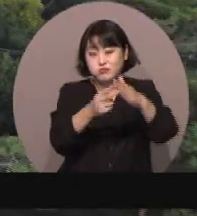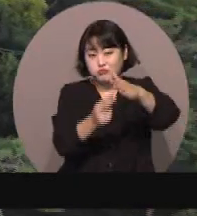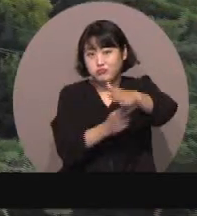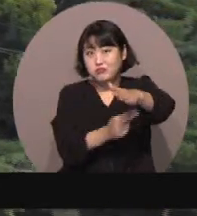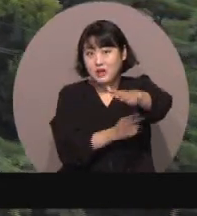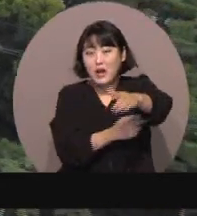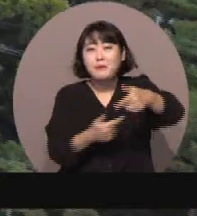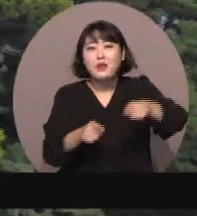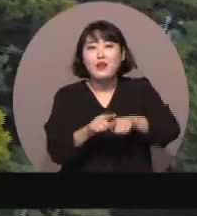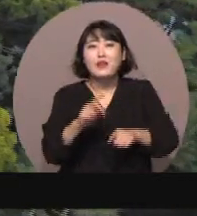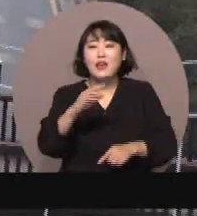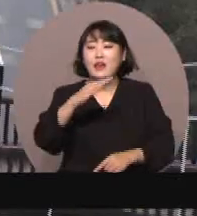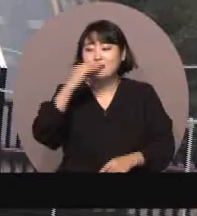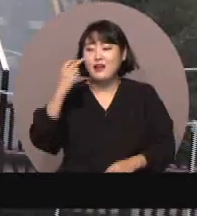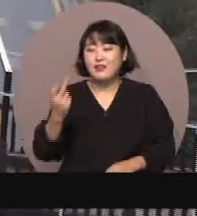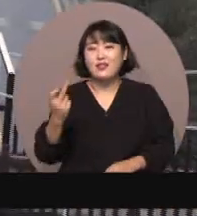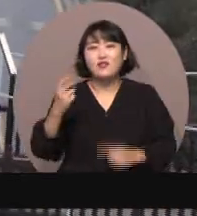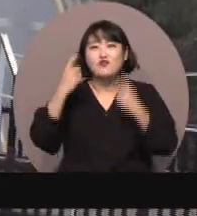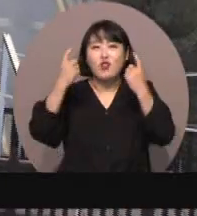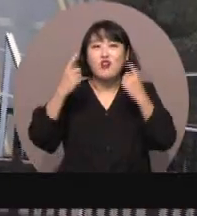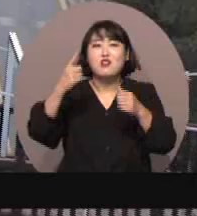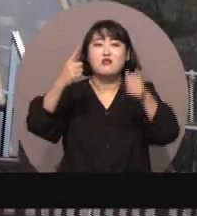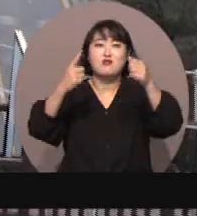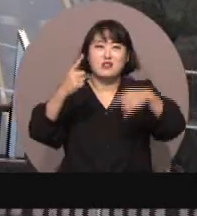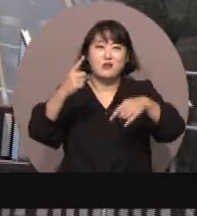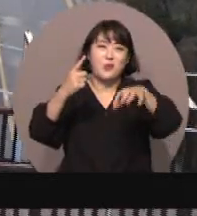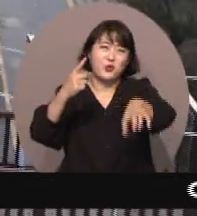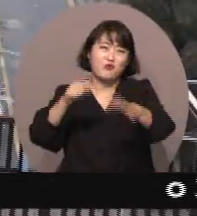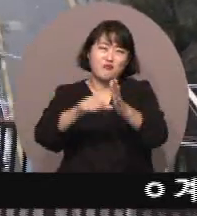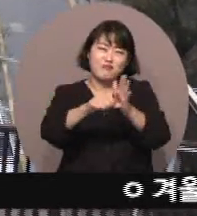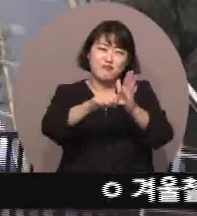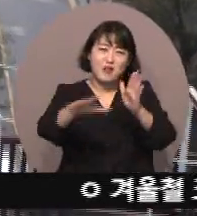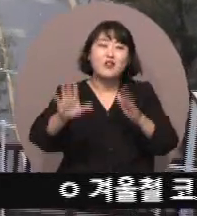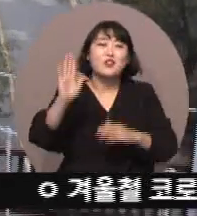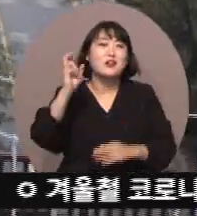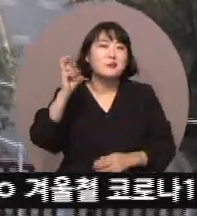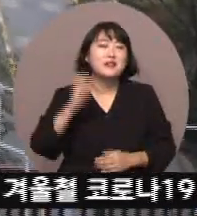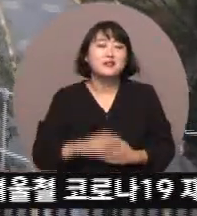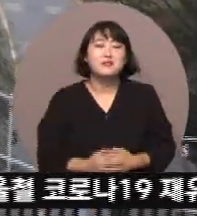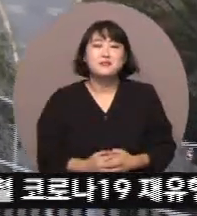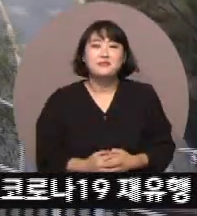예산 관광 1번지로 떠오를 전망입니다. MBC 뉴스 김광현입니다.